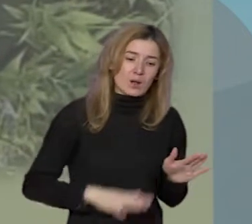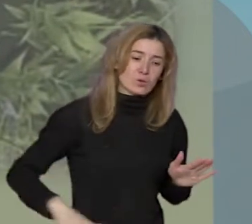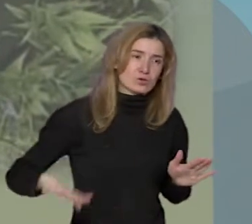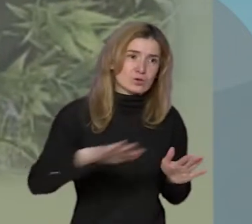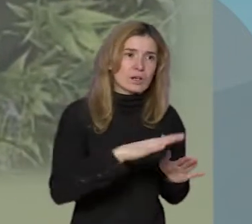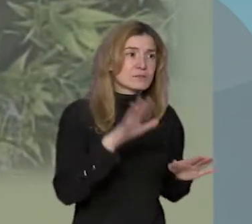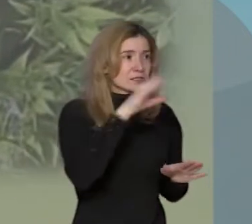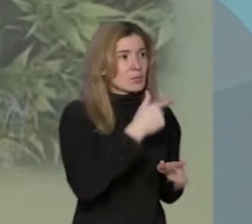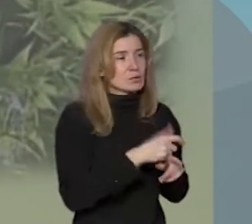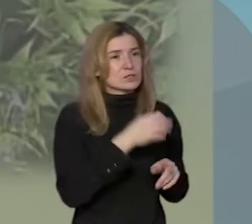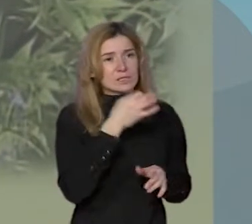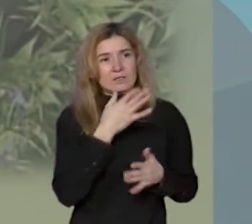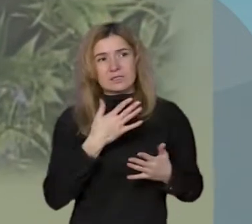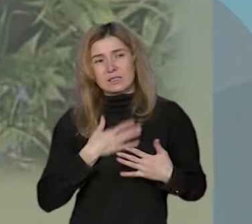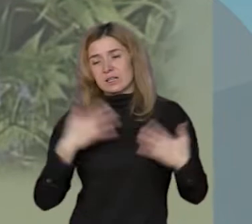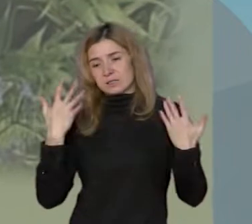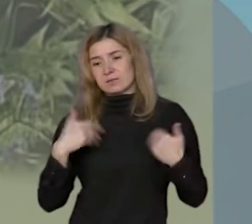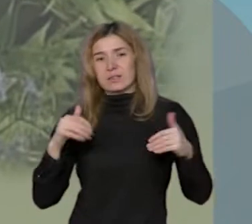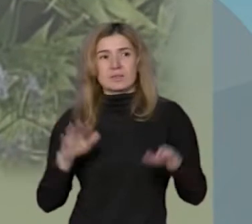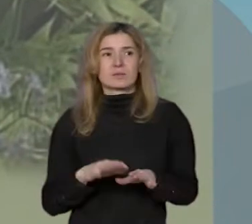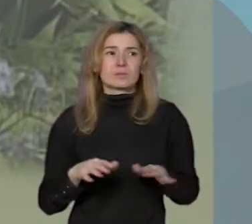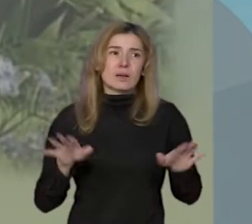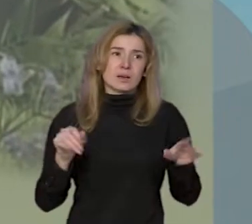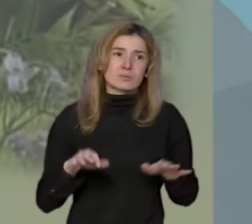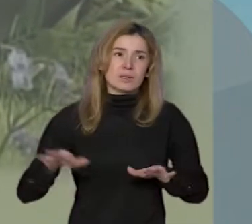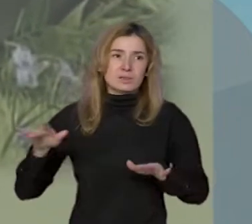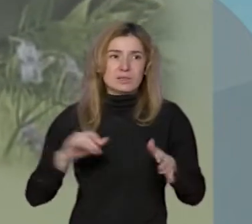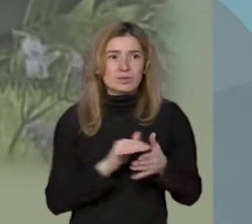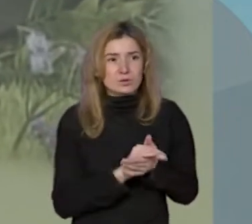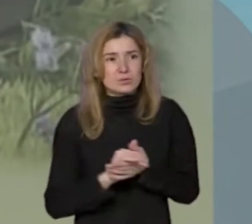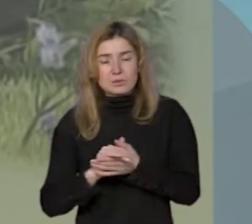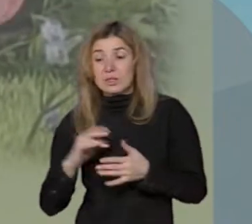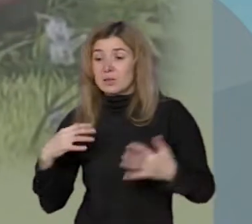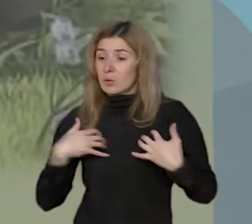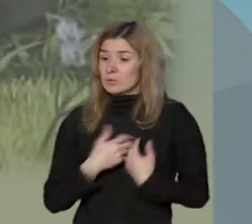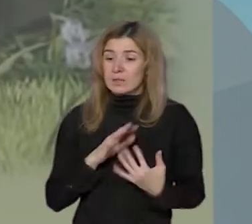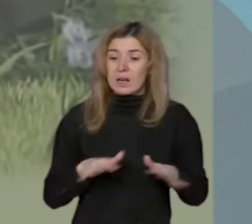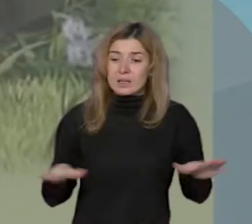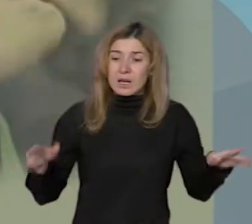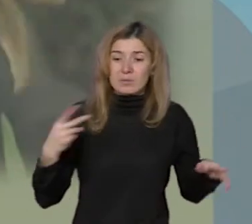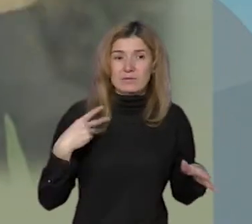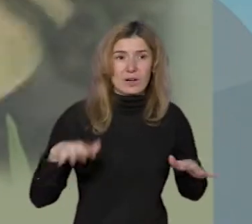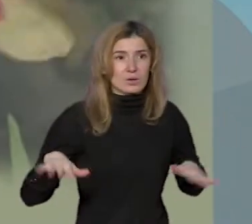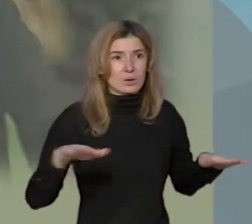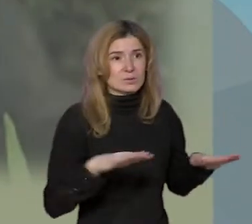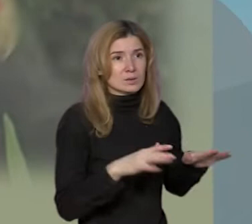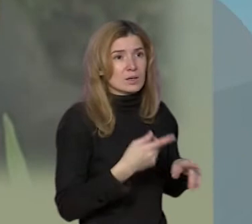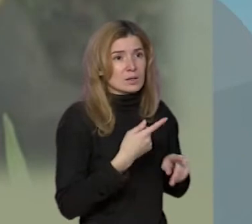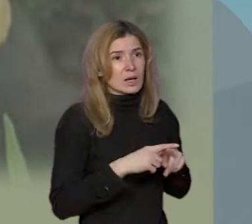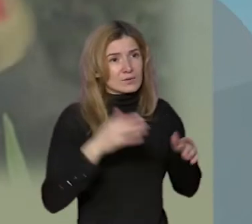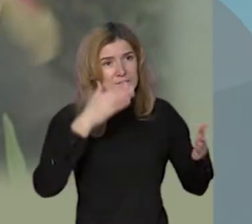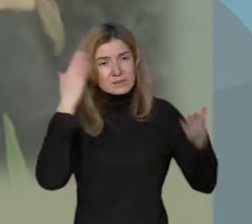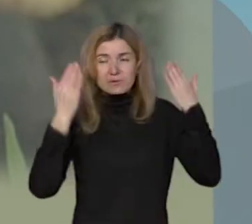все здесь очень нравится, и здесь наш дом. Порхаем мы и кружимся, летаем и поем. Как весело,